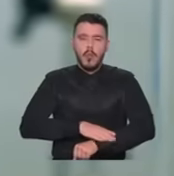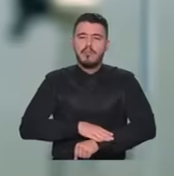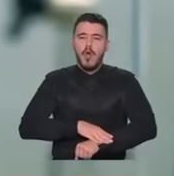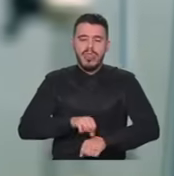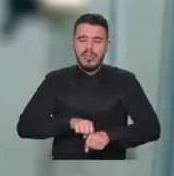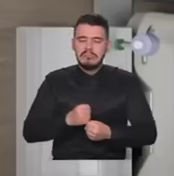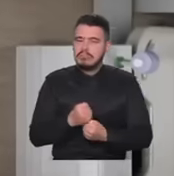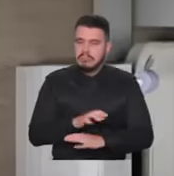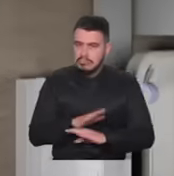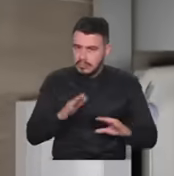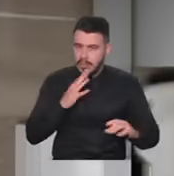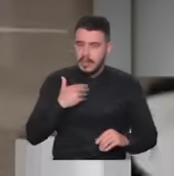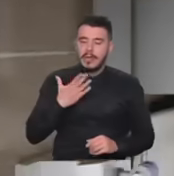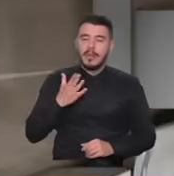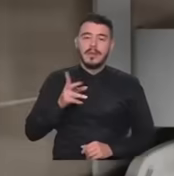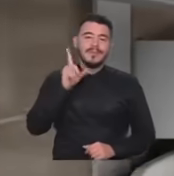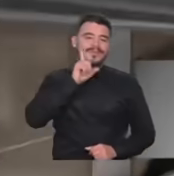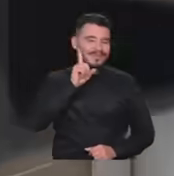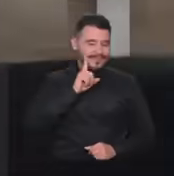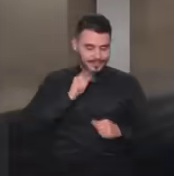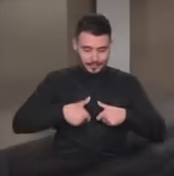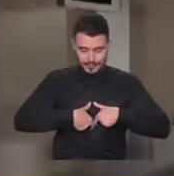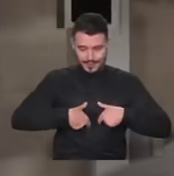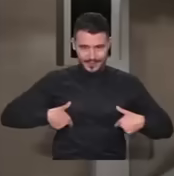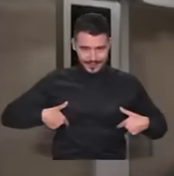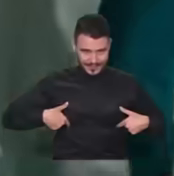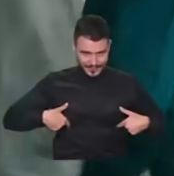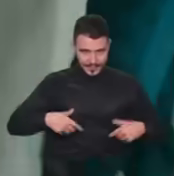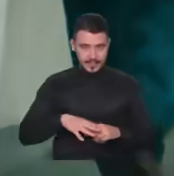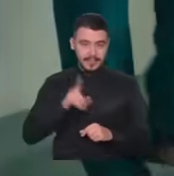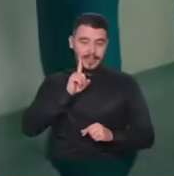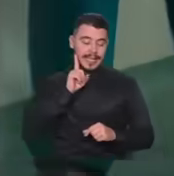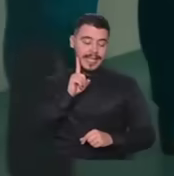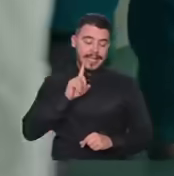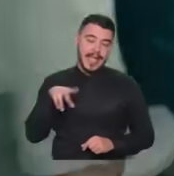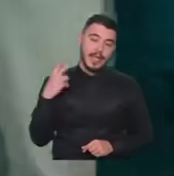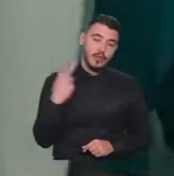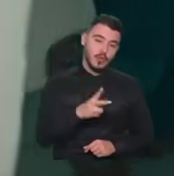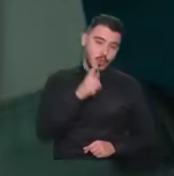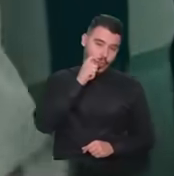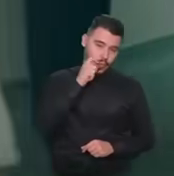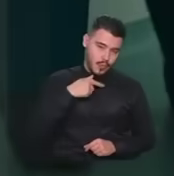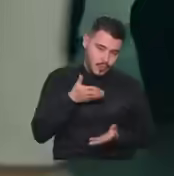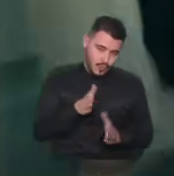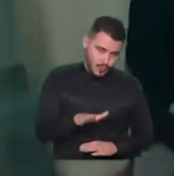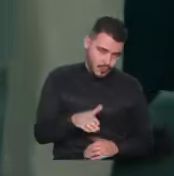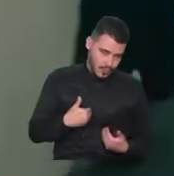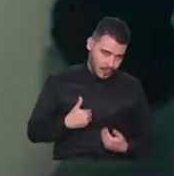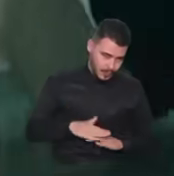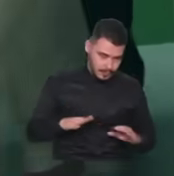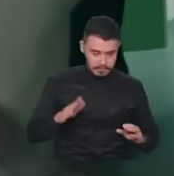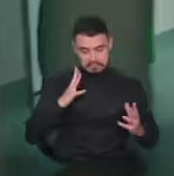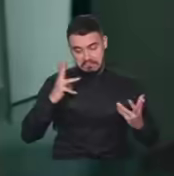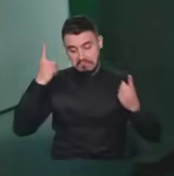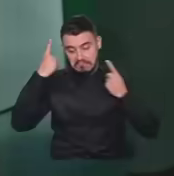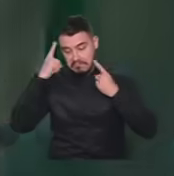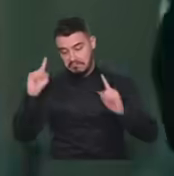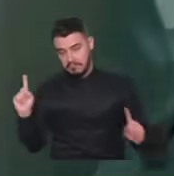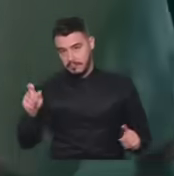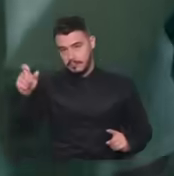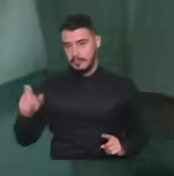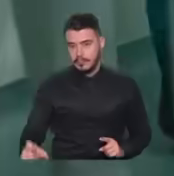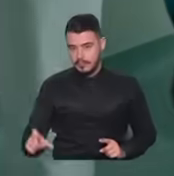Ήτανε καλοκαίρι και φορούσε ένα στράπλι φουστανάκι. Και κάποια στιγμή αυτό δεν ξέρω πώς την ξεμονάχιασε σε ένα χώρο του